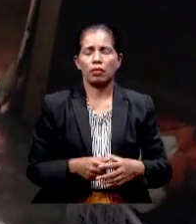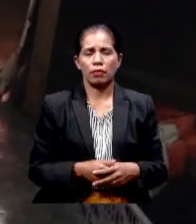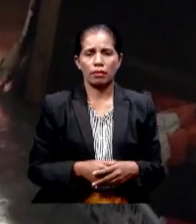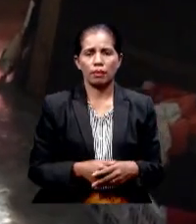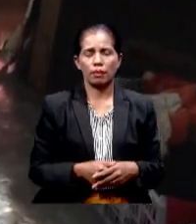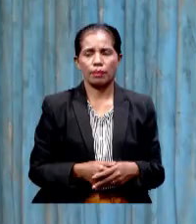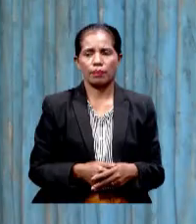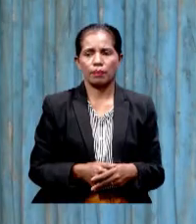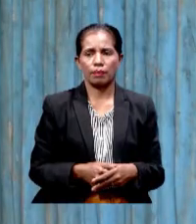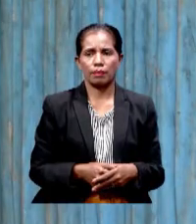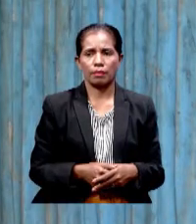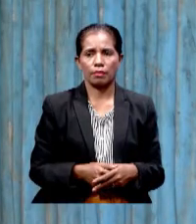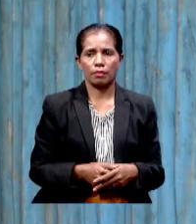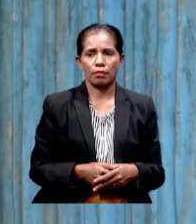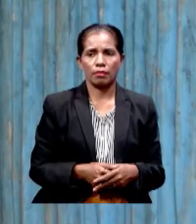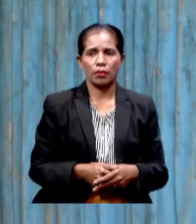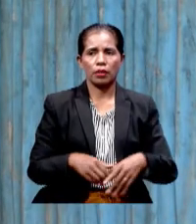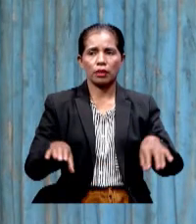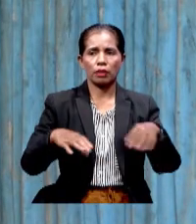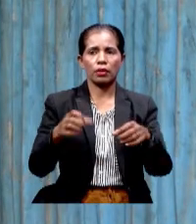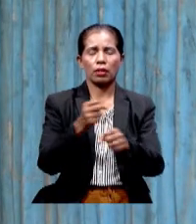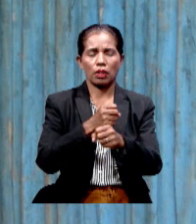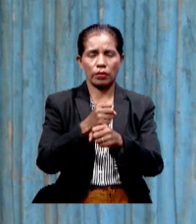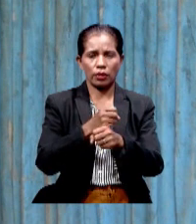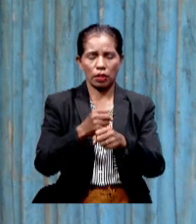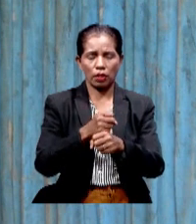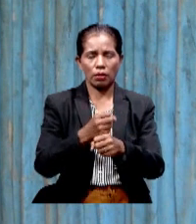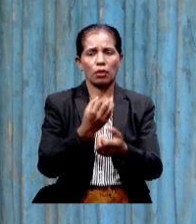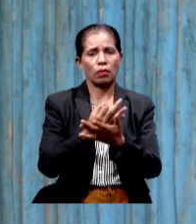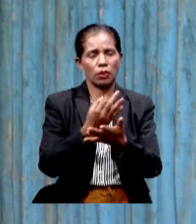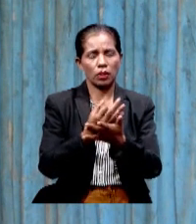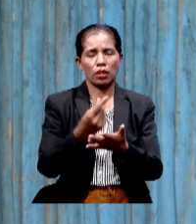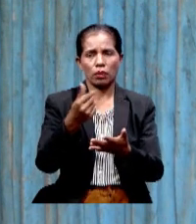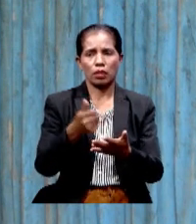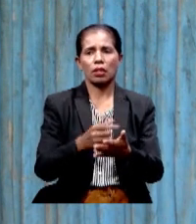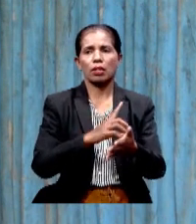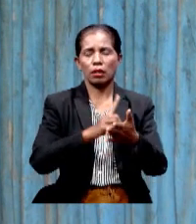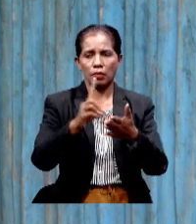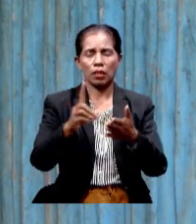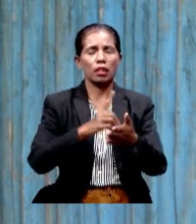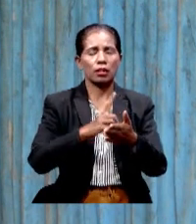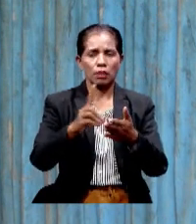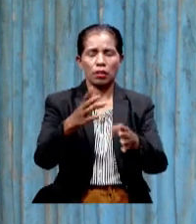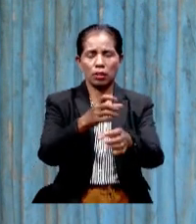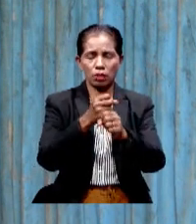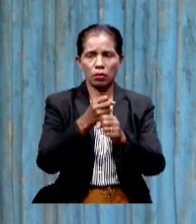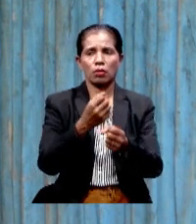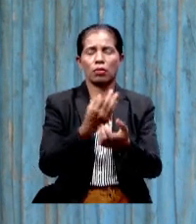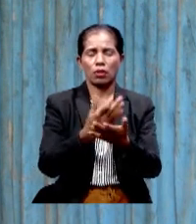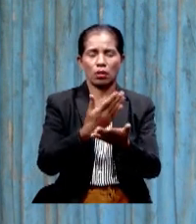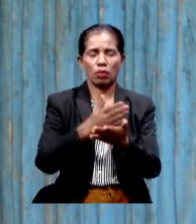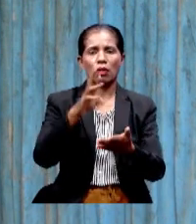laya servisu kafe ne mas osan ki kare de ansa semana semana simu lasu kola